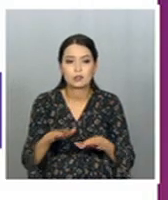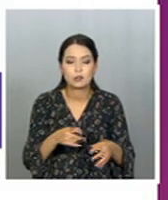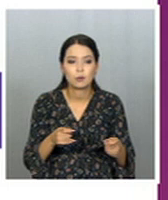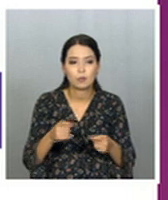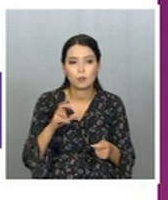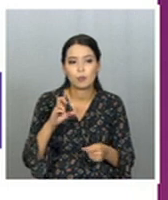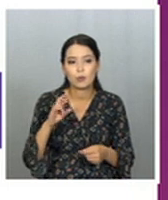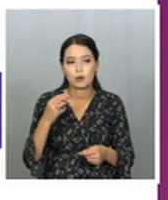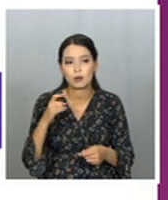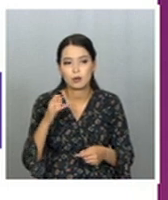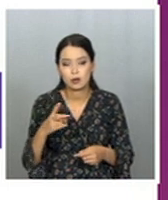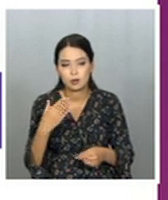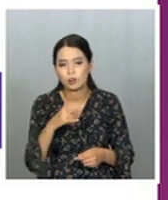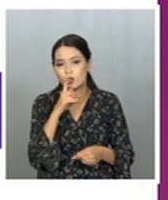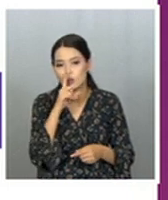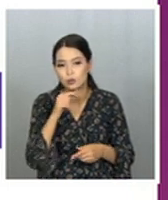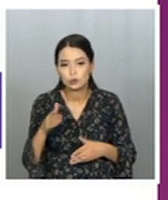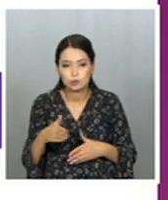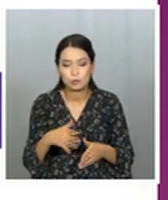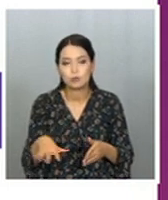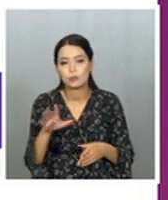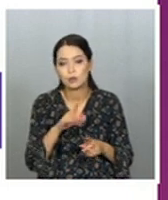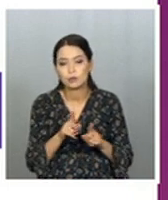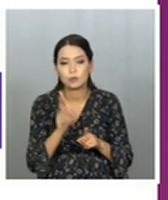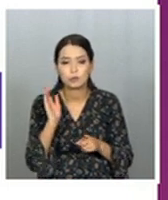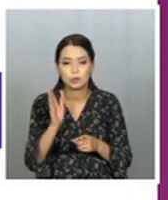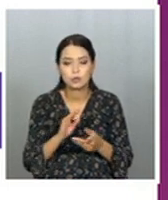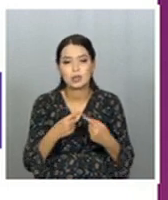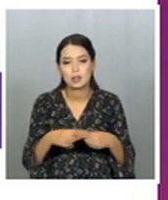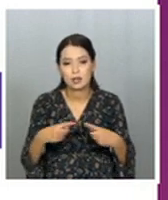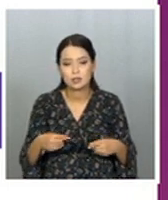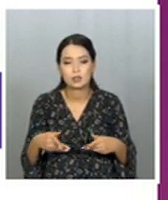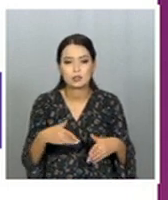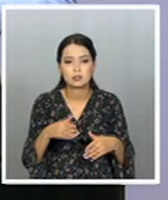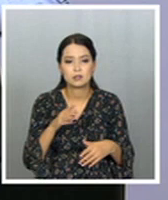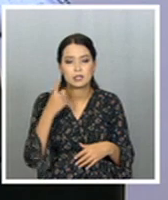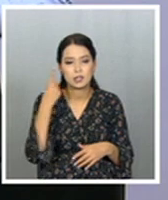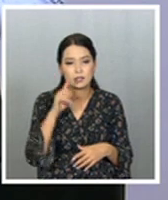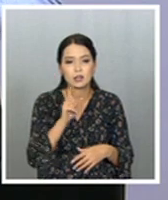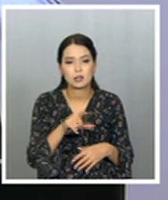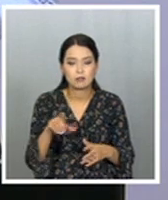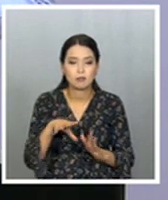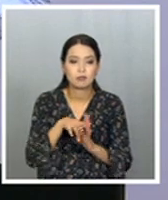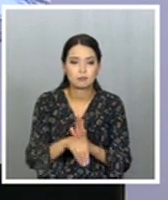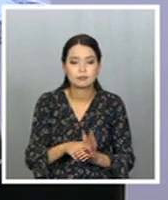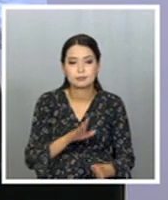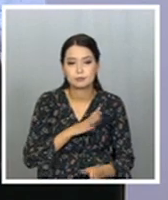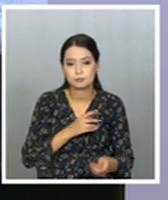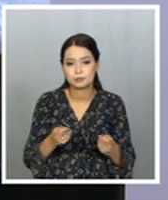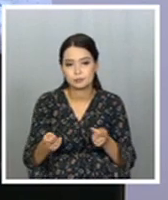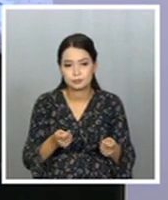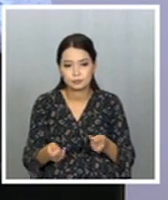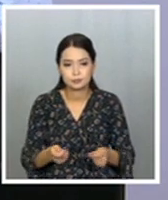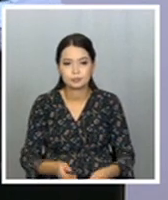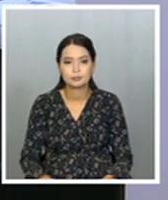Бөкейханов, Рысқұлов, Қожанов, Ермеков және тағда басқа зиялылардың еңбектері өте көп болды.